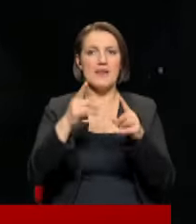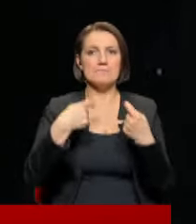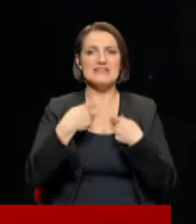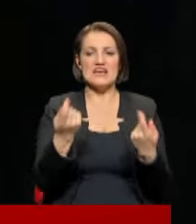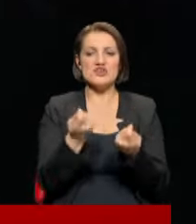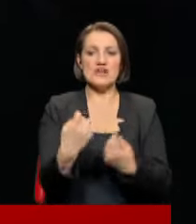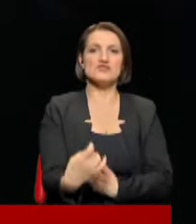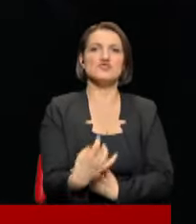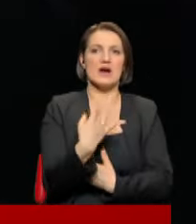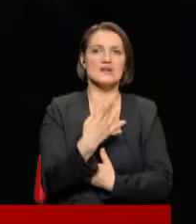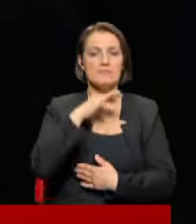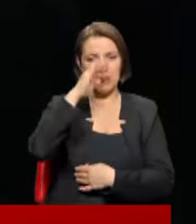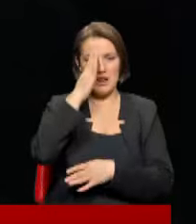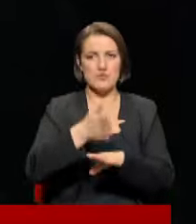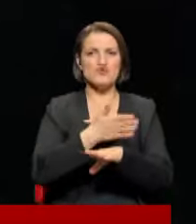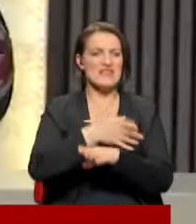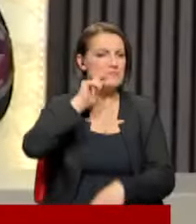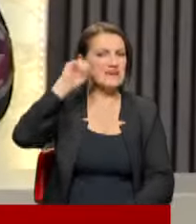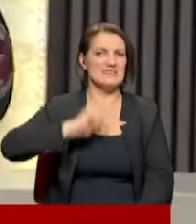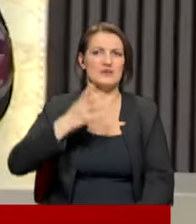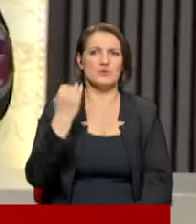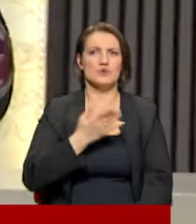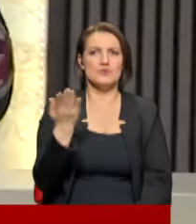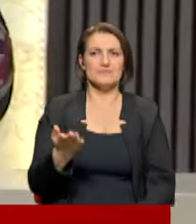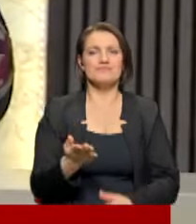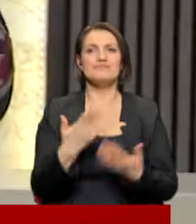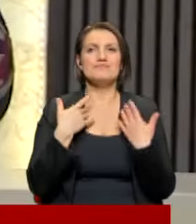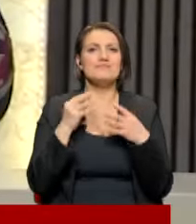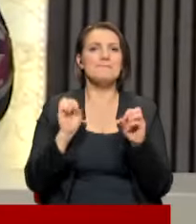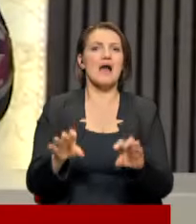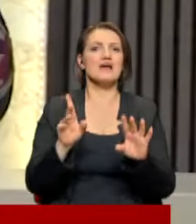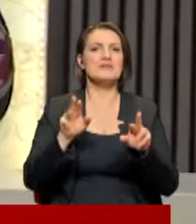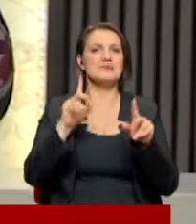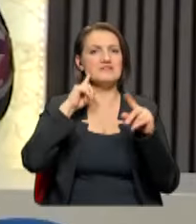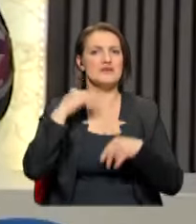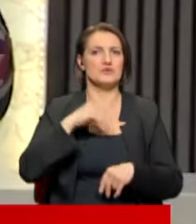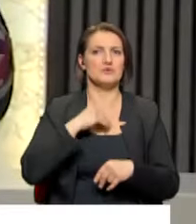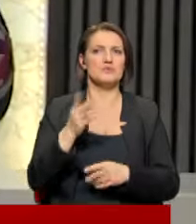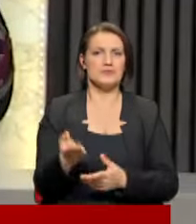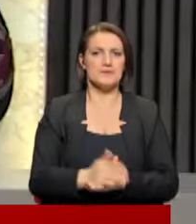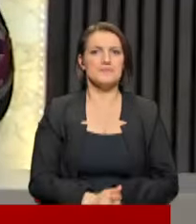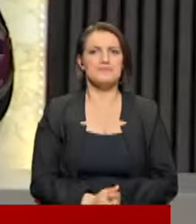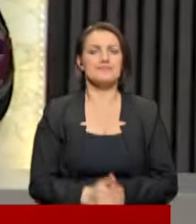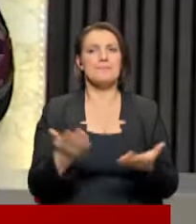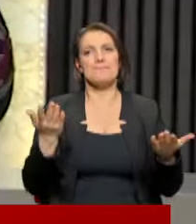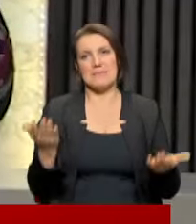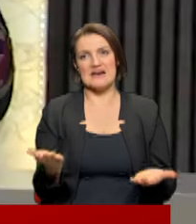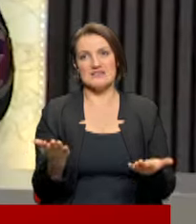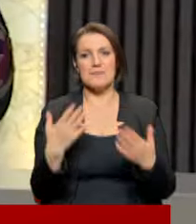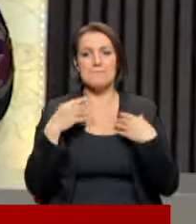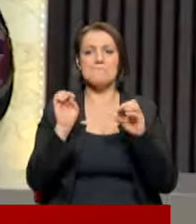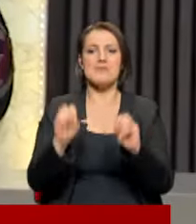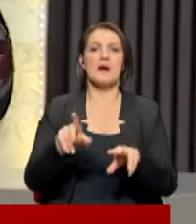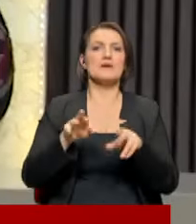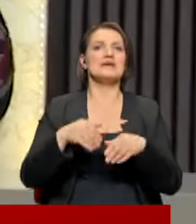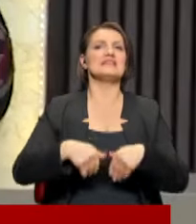işten çıkarttı. Bayram öncesi hepimizi rezil ettiler. Karaköprü bıraktığım gibi zannediyordum kıymetli Karaköprüler. Meğerse bıraktığım